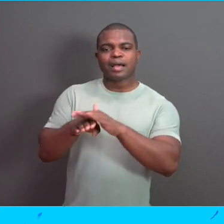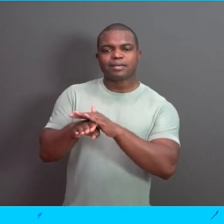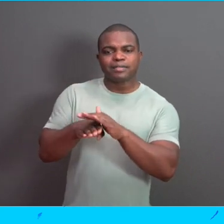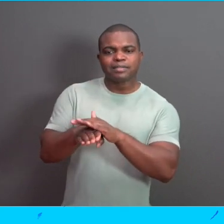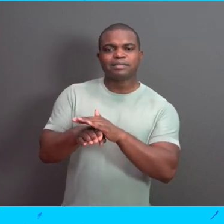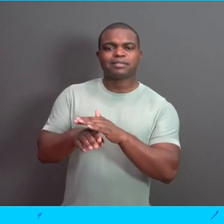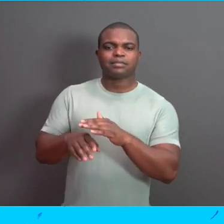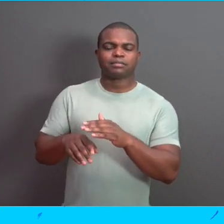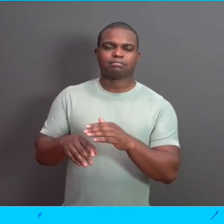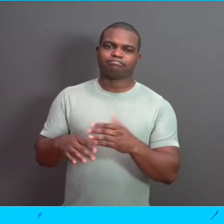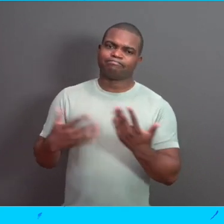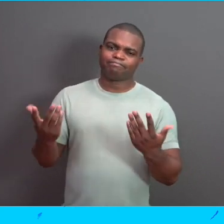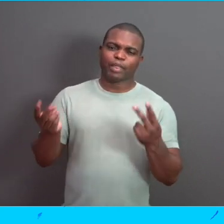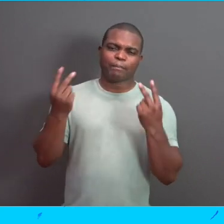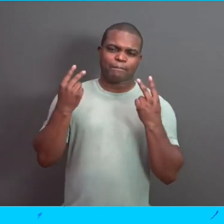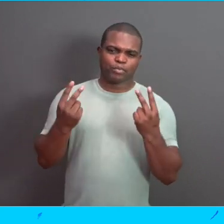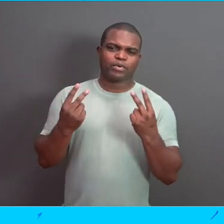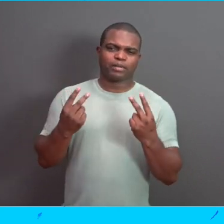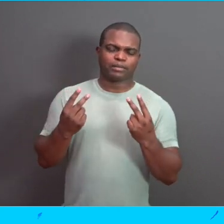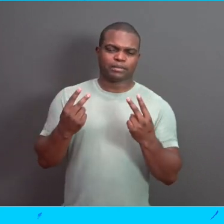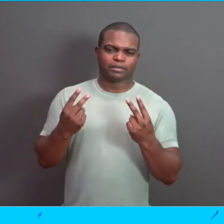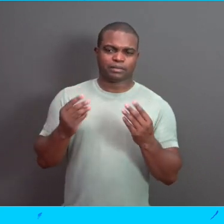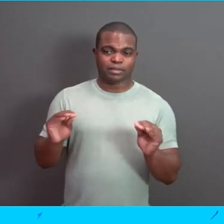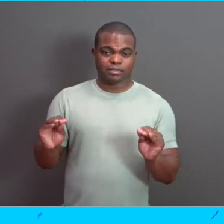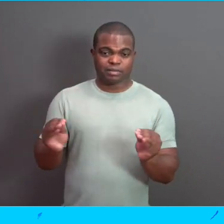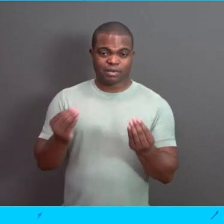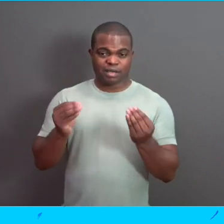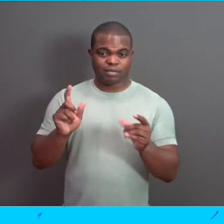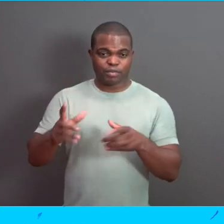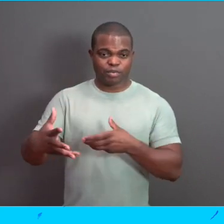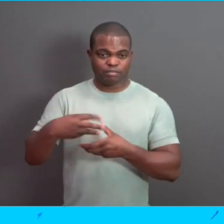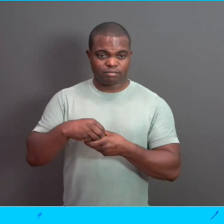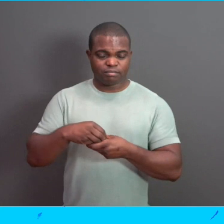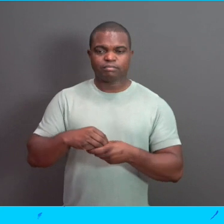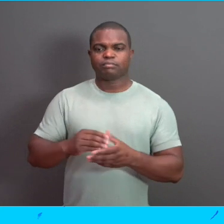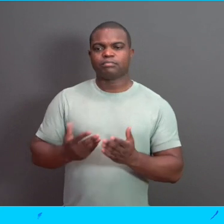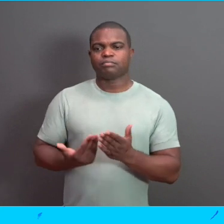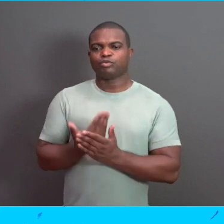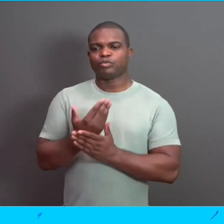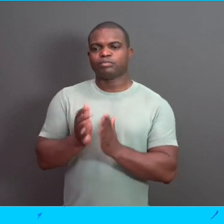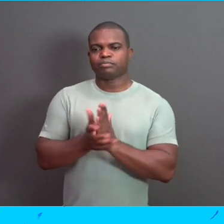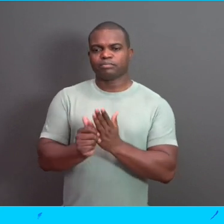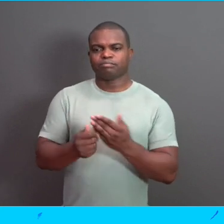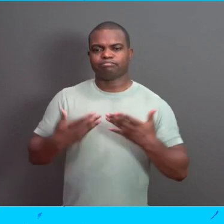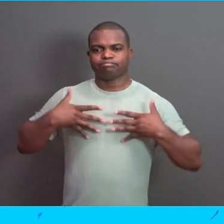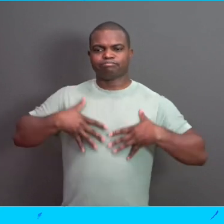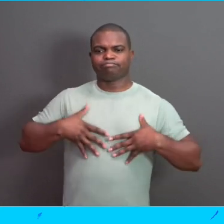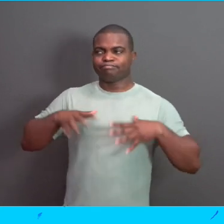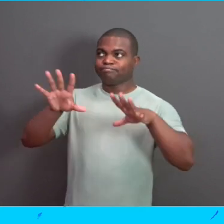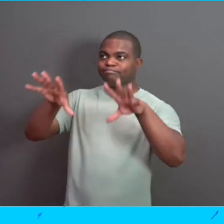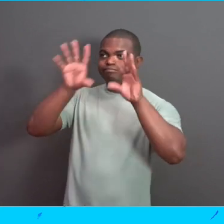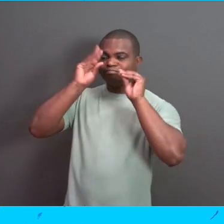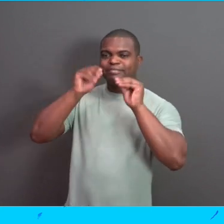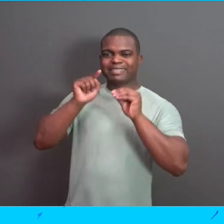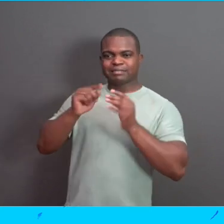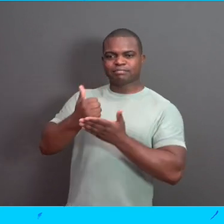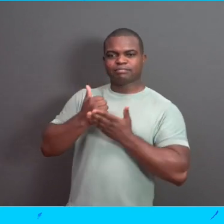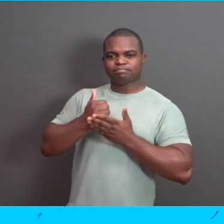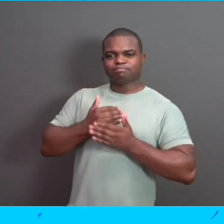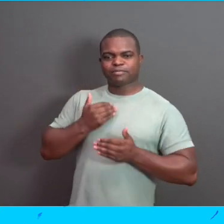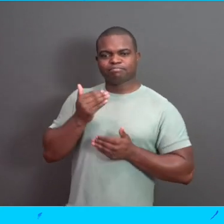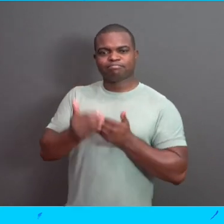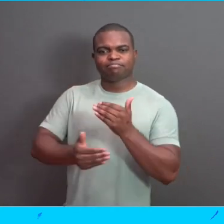les enfants gagner d'autres habiletés et vraiment les aider à atteindre leur potentiel